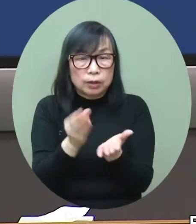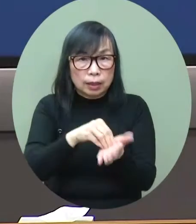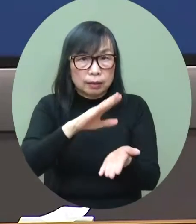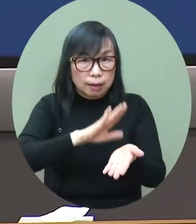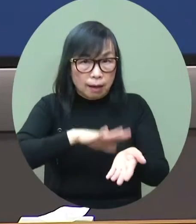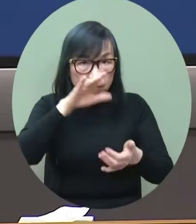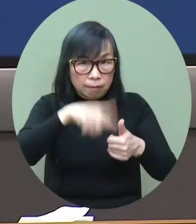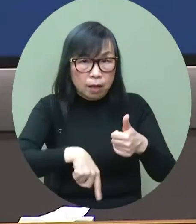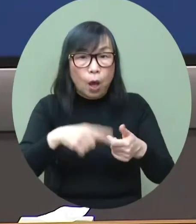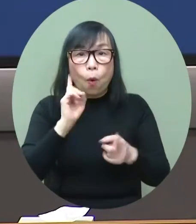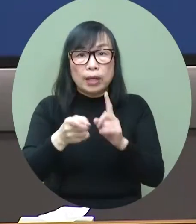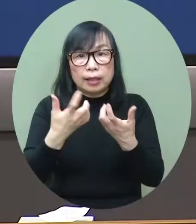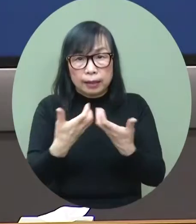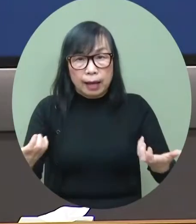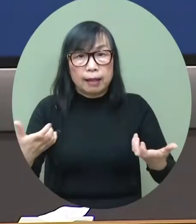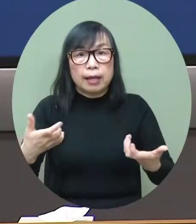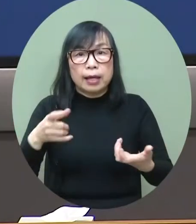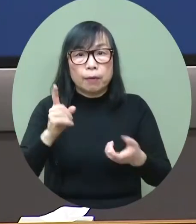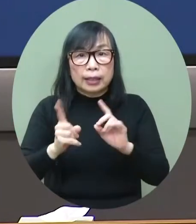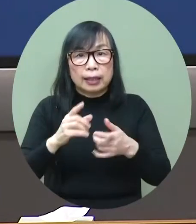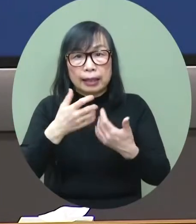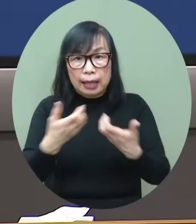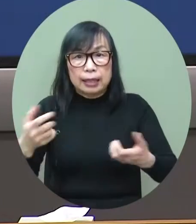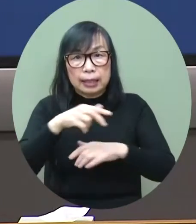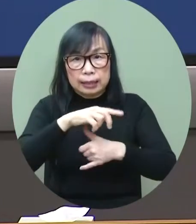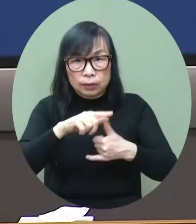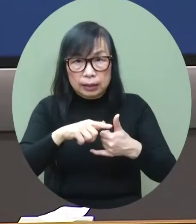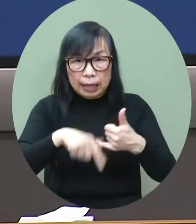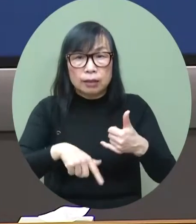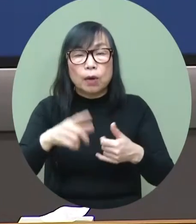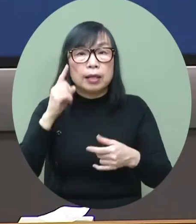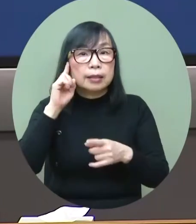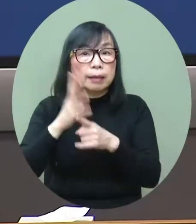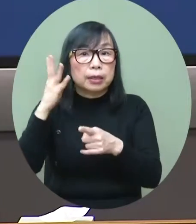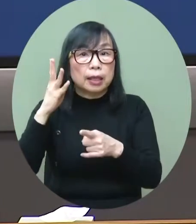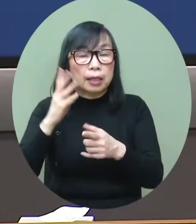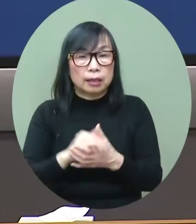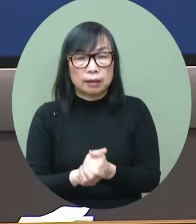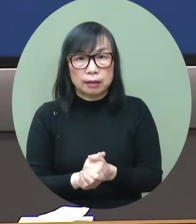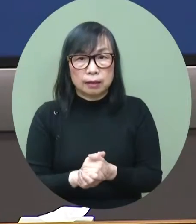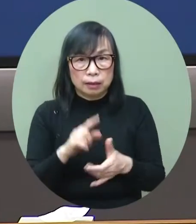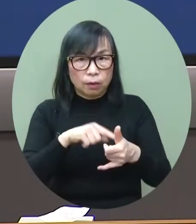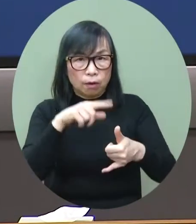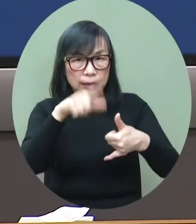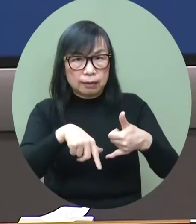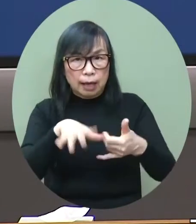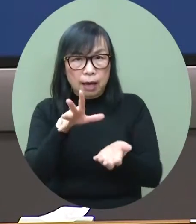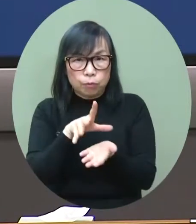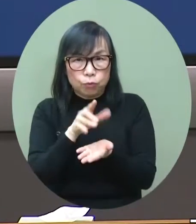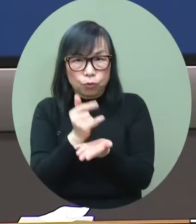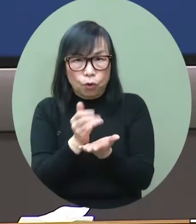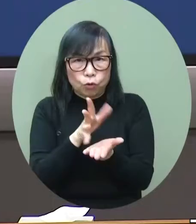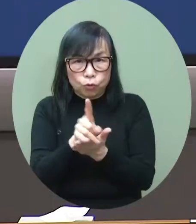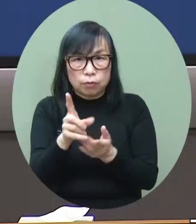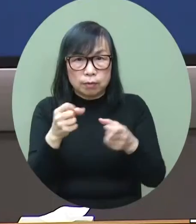士咧，或者係隔離或者係隔離嘅人士咧，都係14天嘅。咁呢位人士就會乘搭專車去到